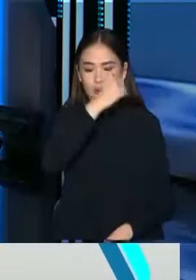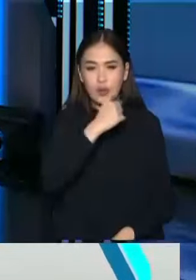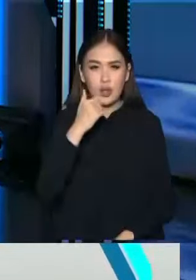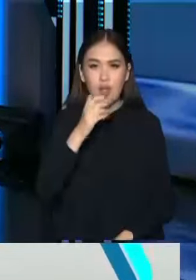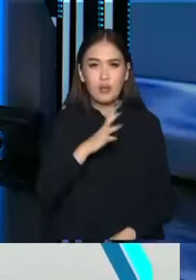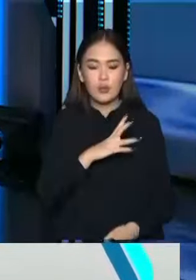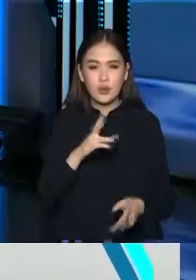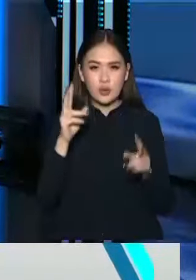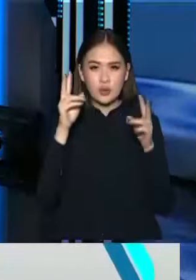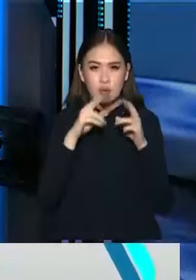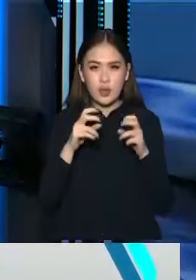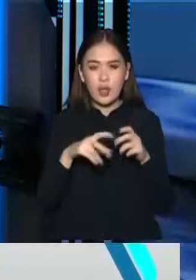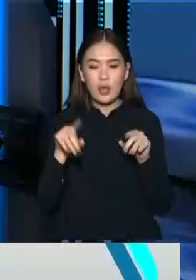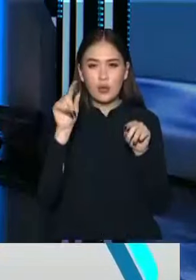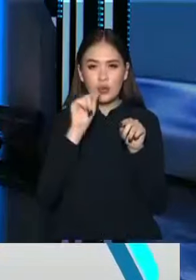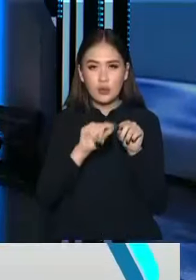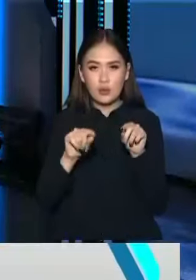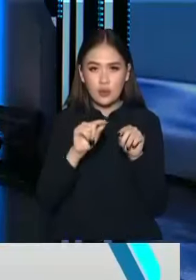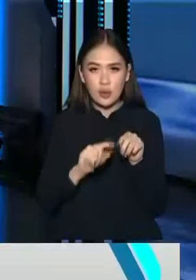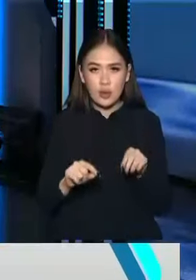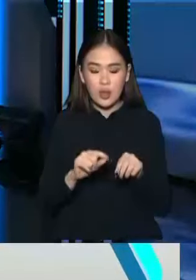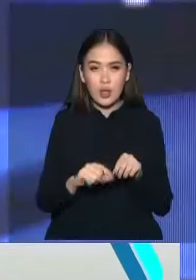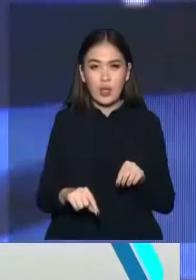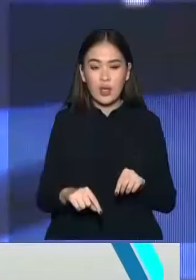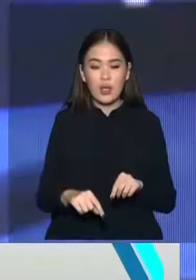зерделеп, және де көптеген жылдар бойы